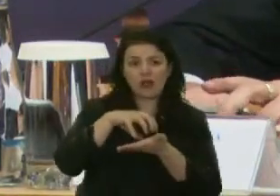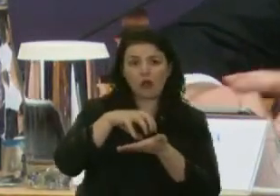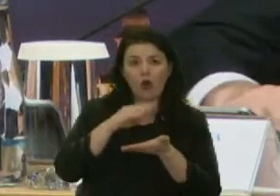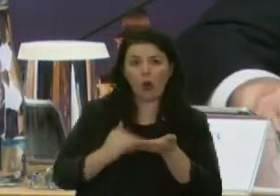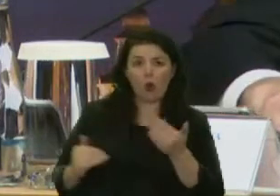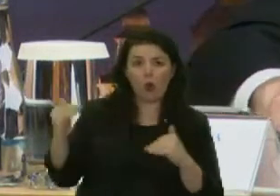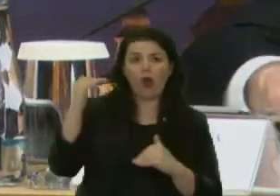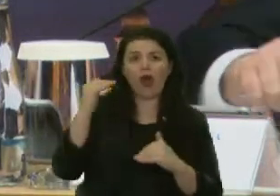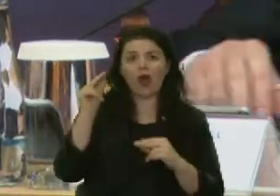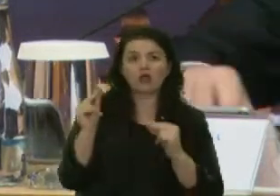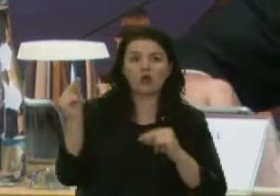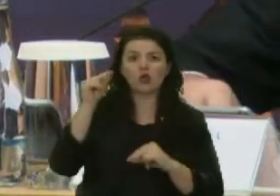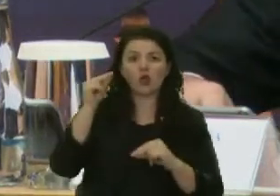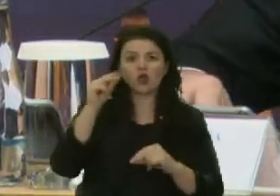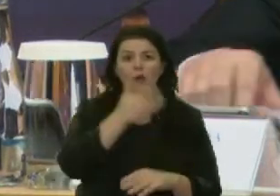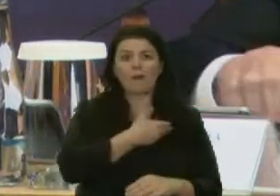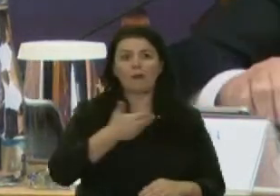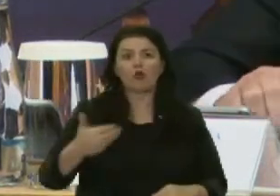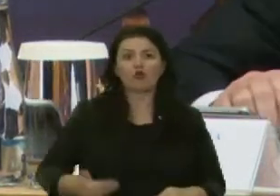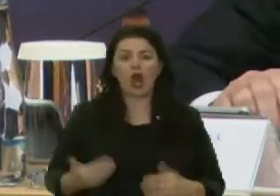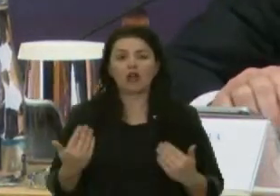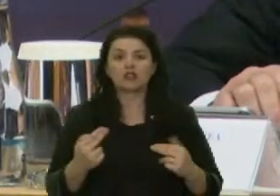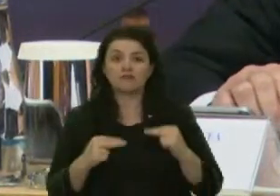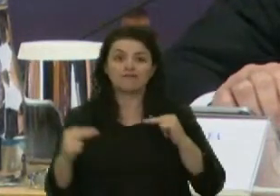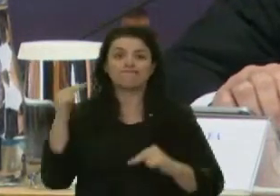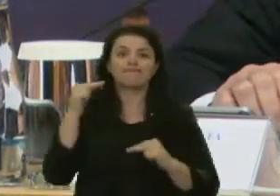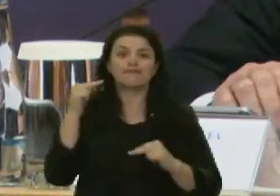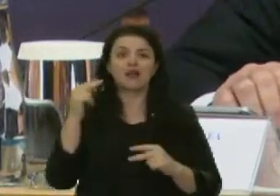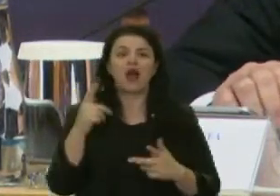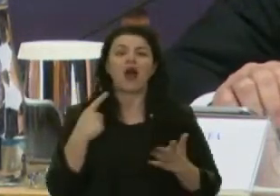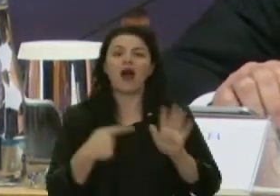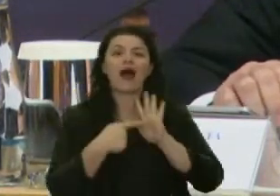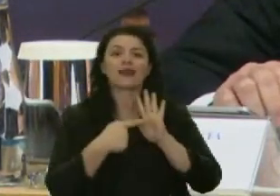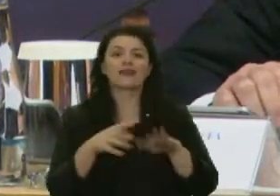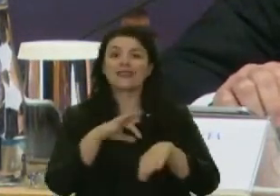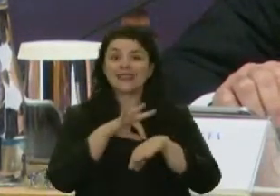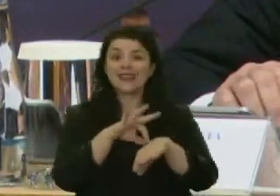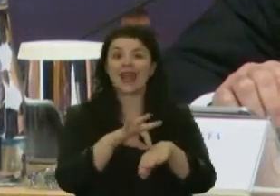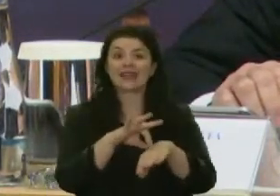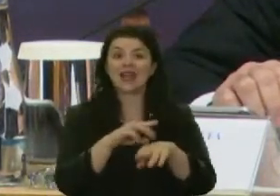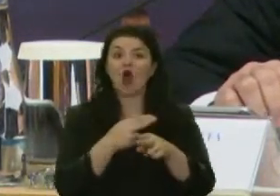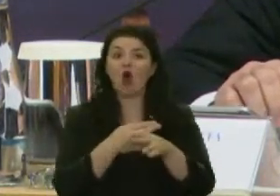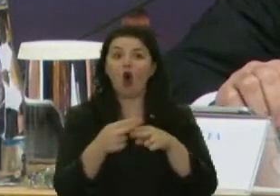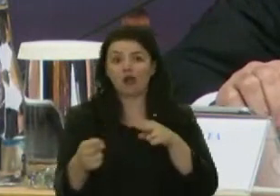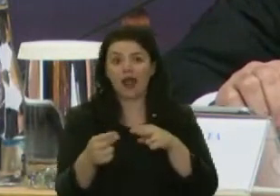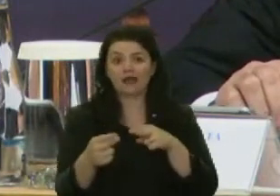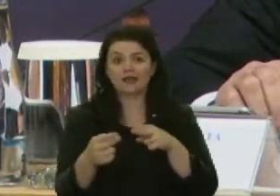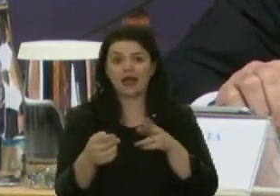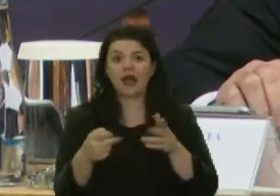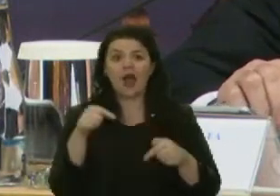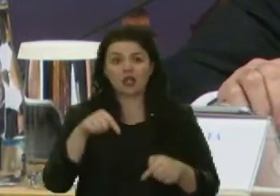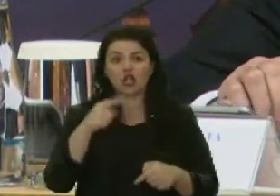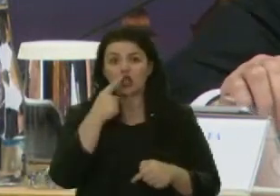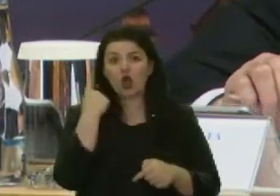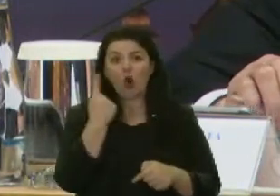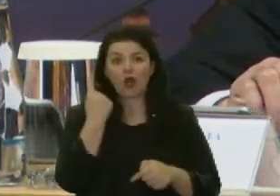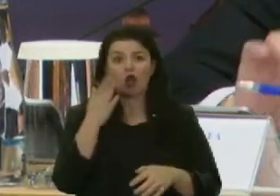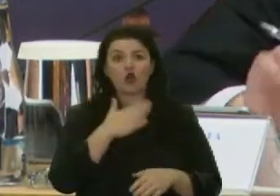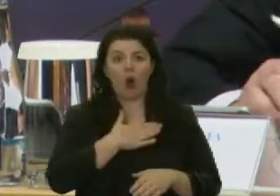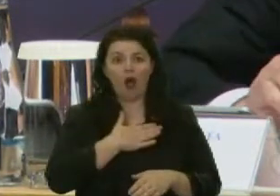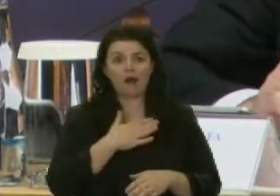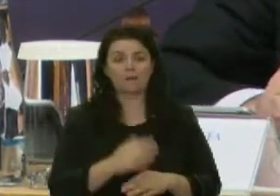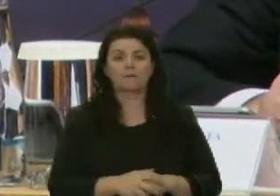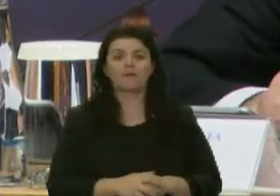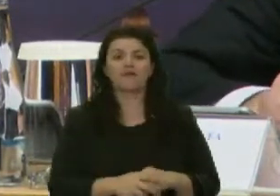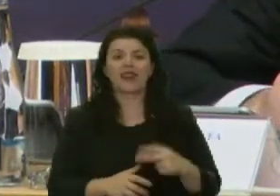imediat după capitală cu alte cuvinte arată direcția corectă pe care acest oraș o are în